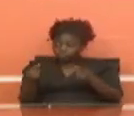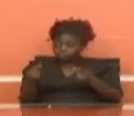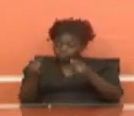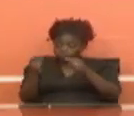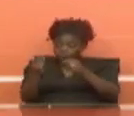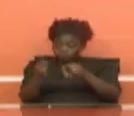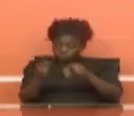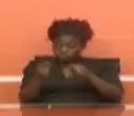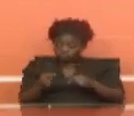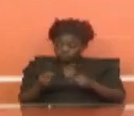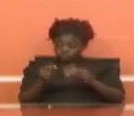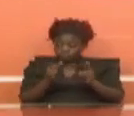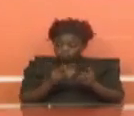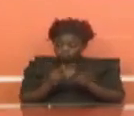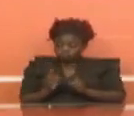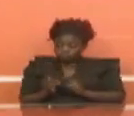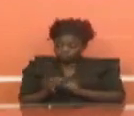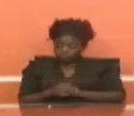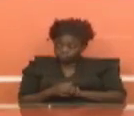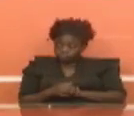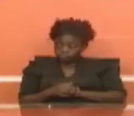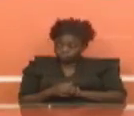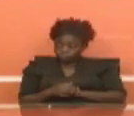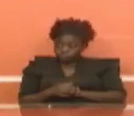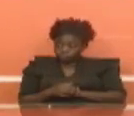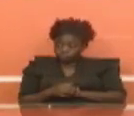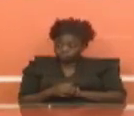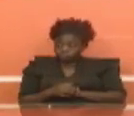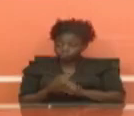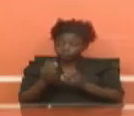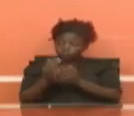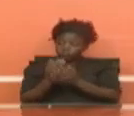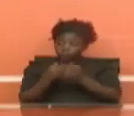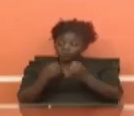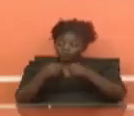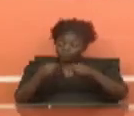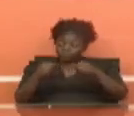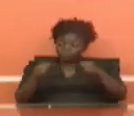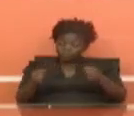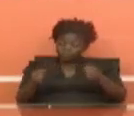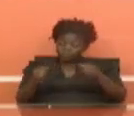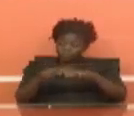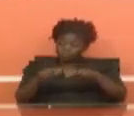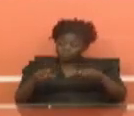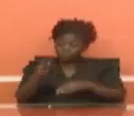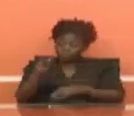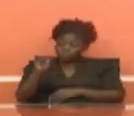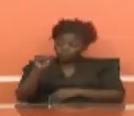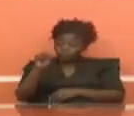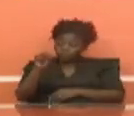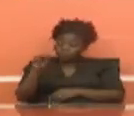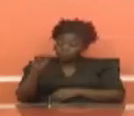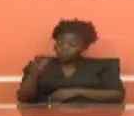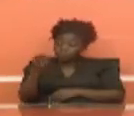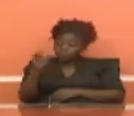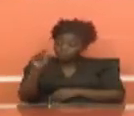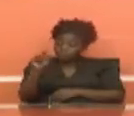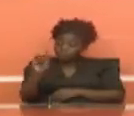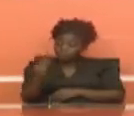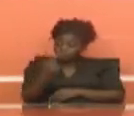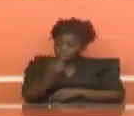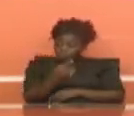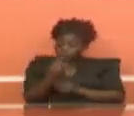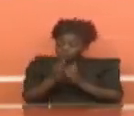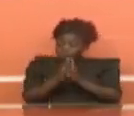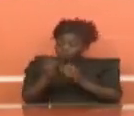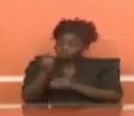bulimiro mu nnima eya bulijjo. Olw'okuba mu nkola eno ettaka ligimusibwa amabanga tetukolaga fuuti ku fuuti emu n'ekitundu nga bwe twalaba